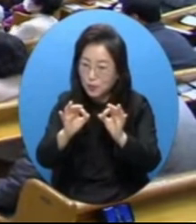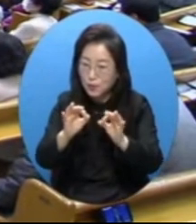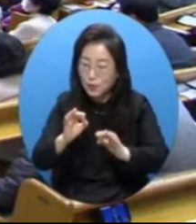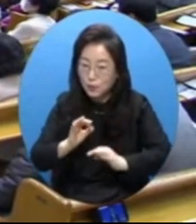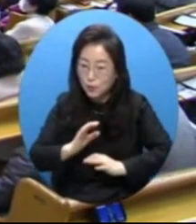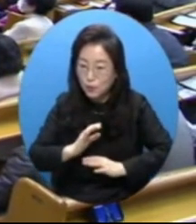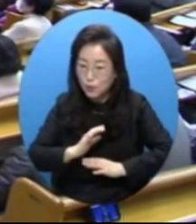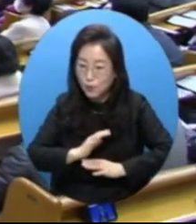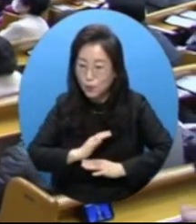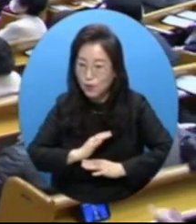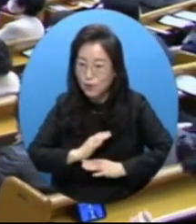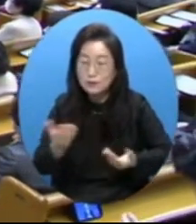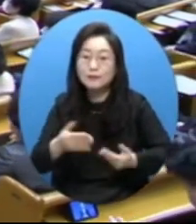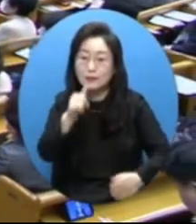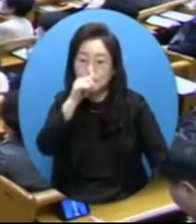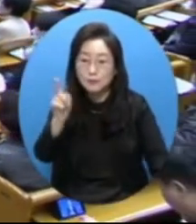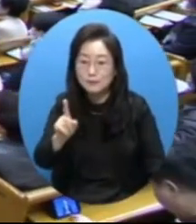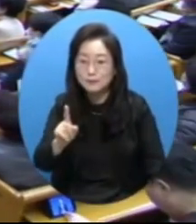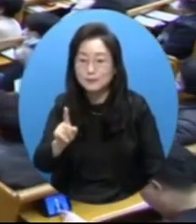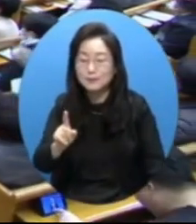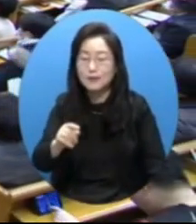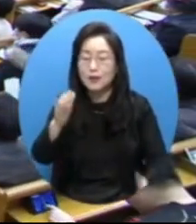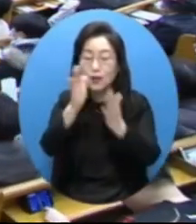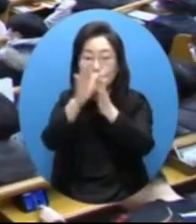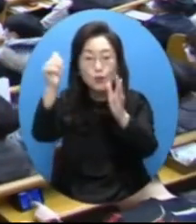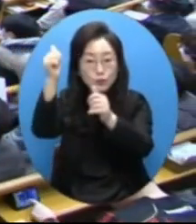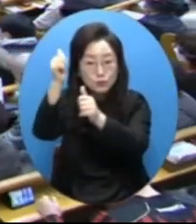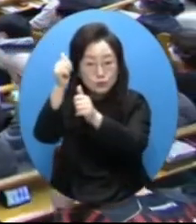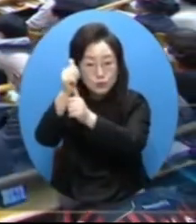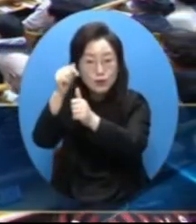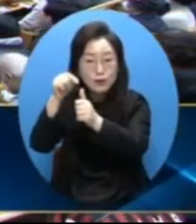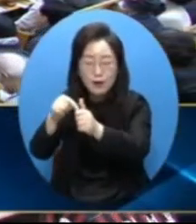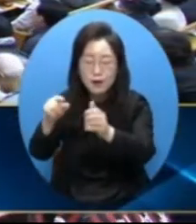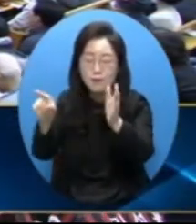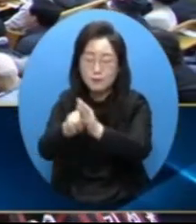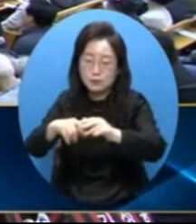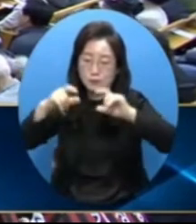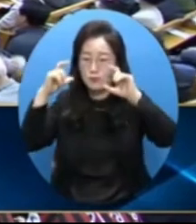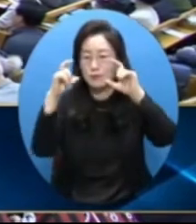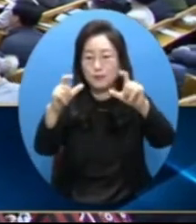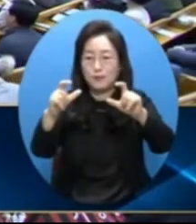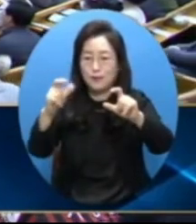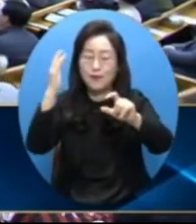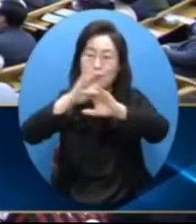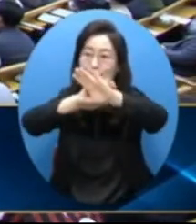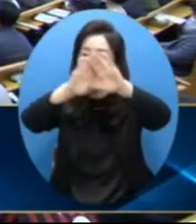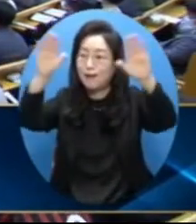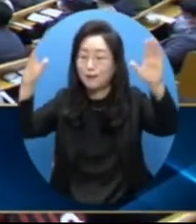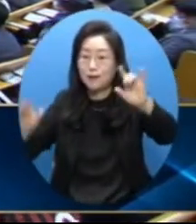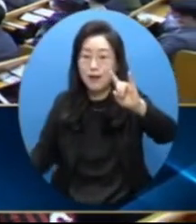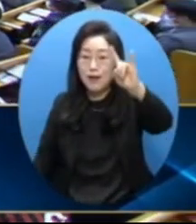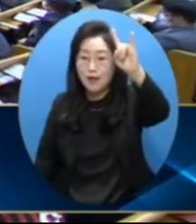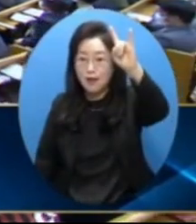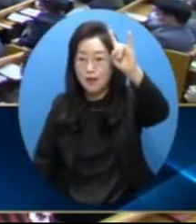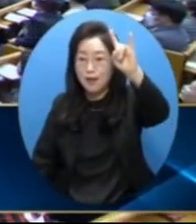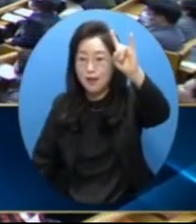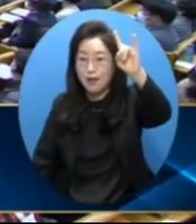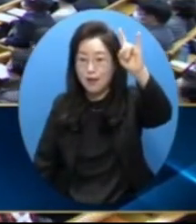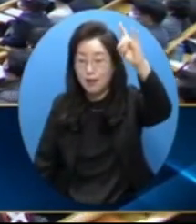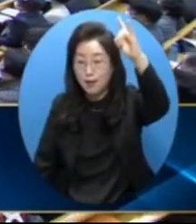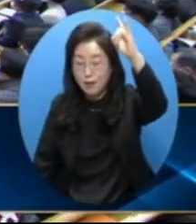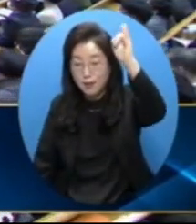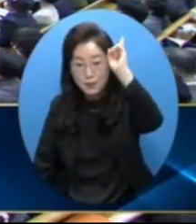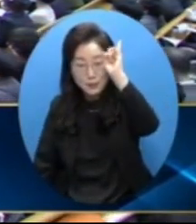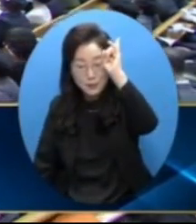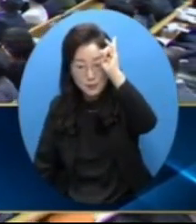사건이 있습니다 그것은 여호수아가 믿음으로 선포하여 하늘의 해가 움직이지 않고